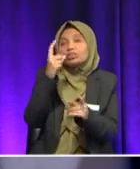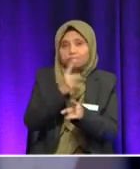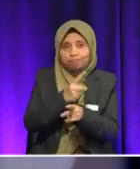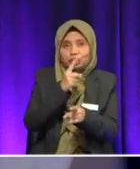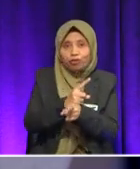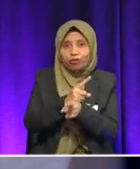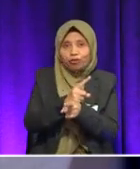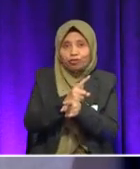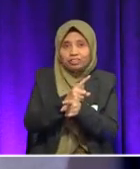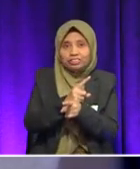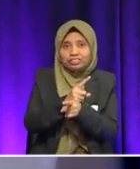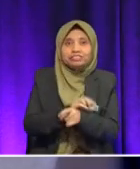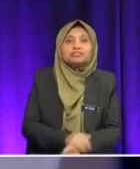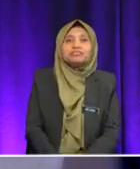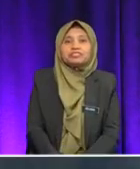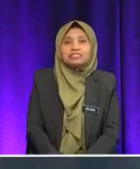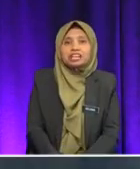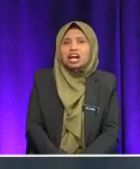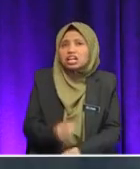jadi macam-macam